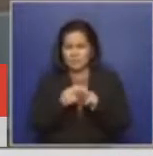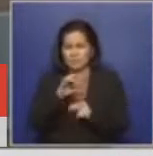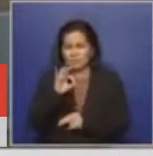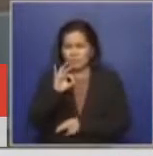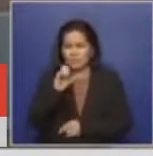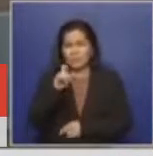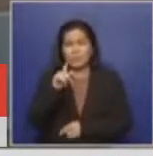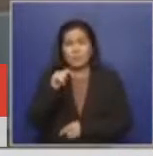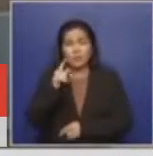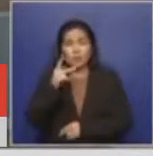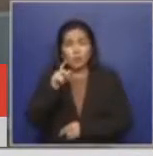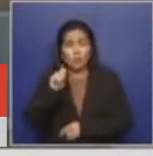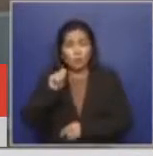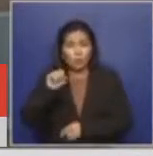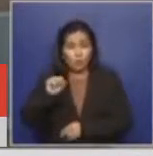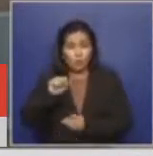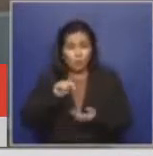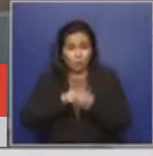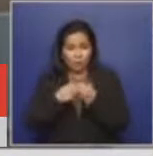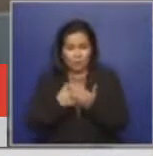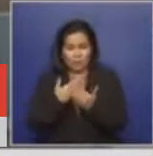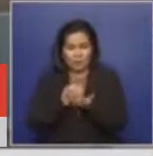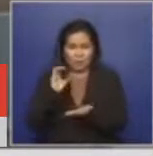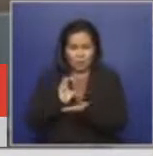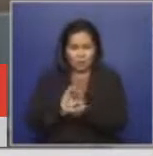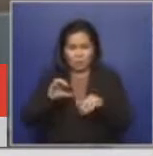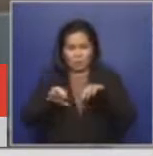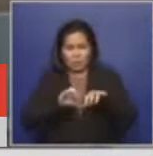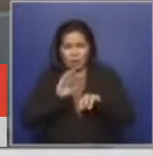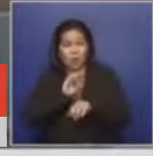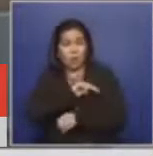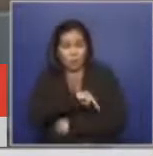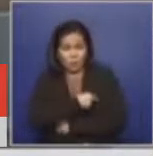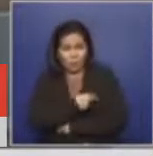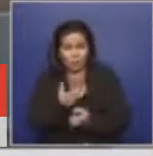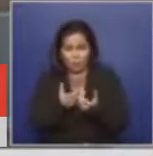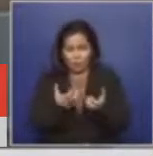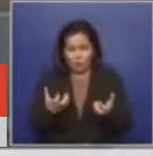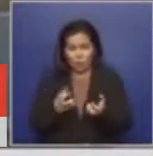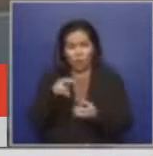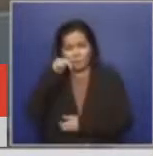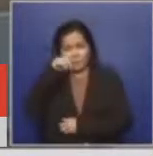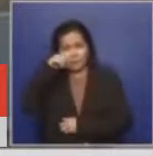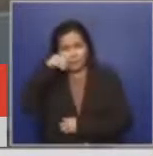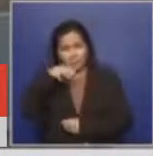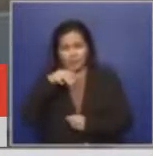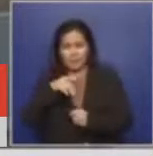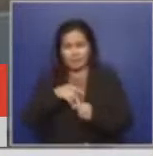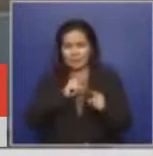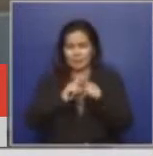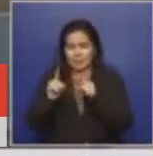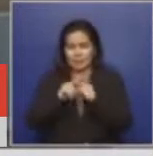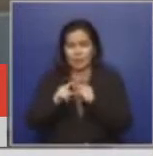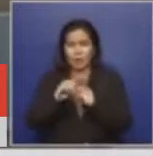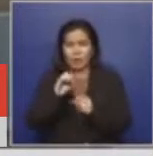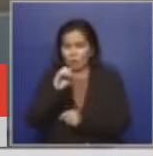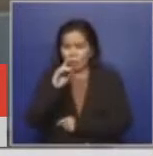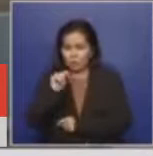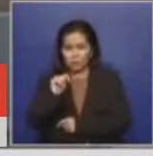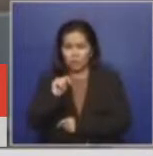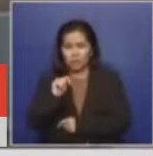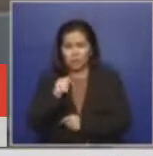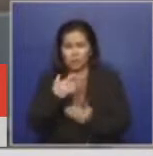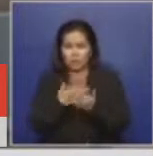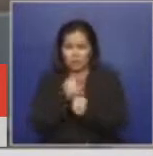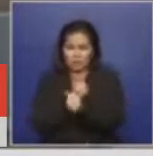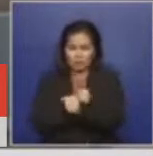บค่าบริการจัดการครอบคุณหมอค่าวัสดุค่าสาธารณูปโภคค่าน้ำค่าไฟค่าประปาค่า OT ค่าลูกจ้